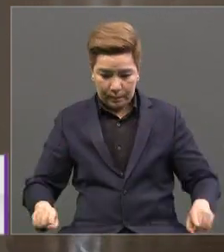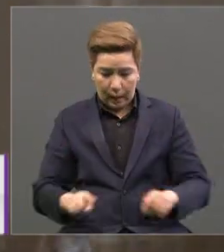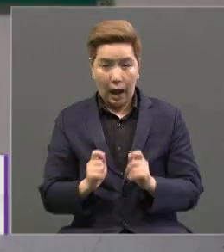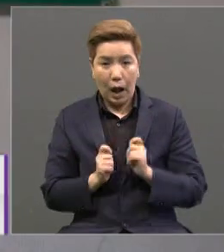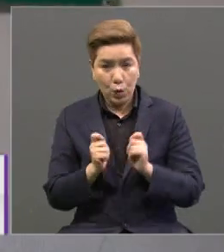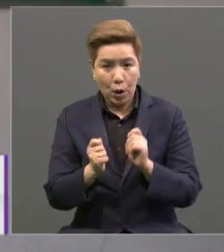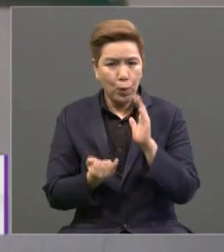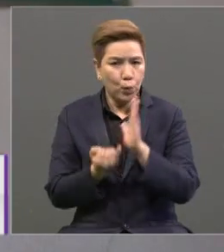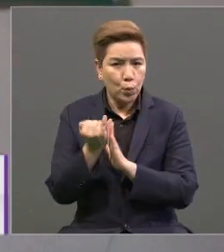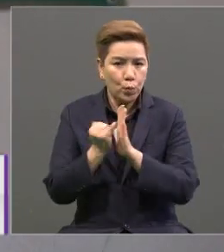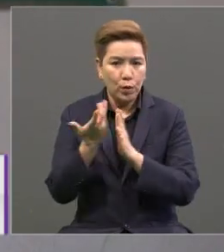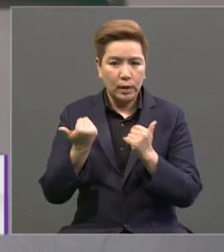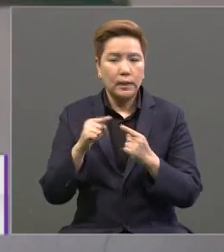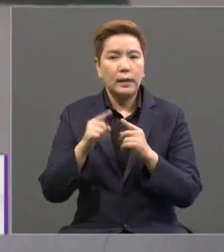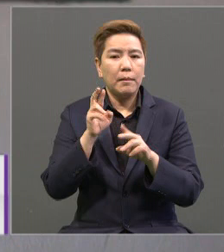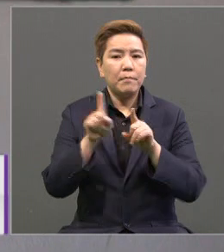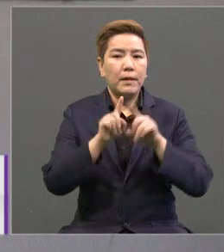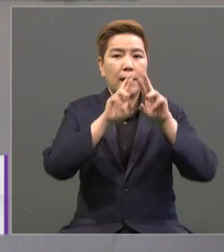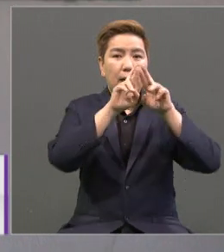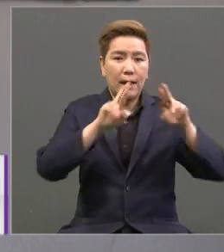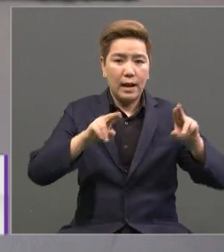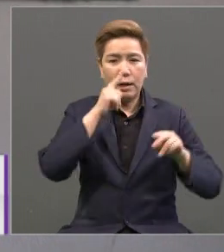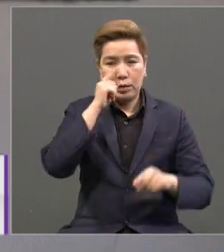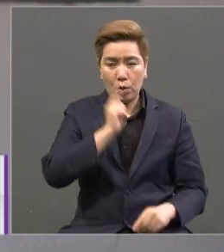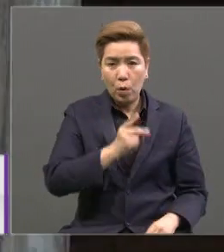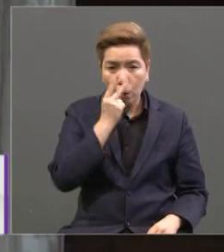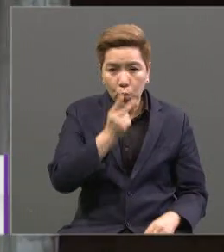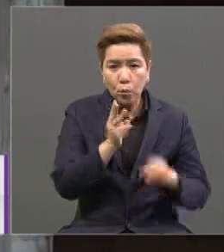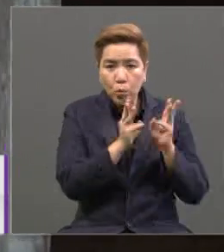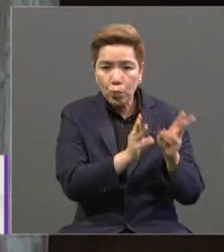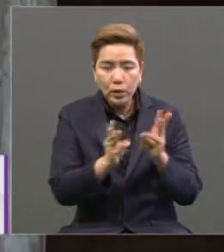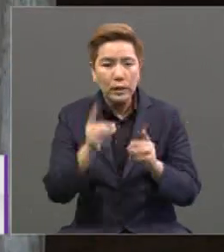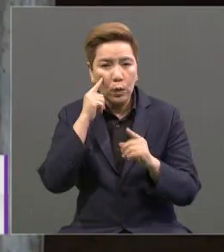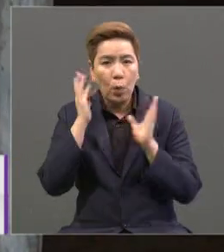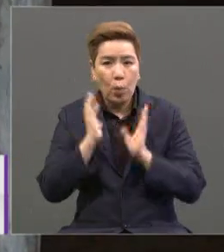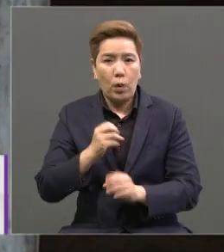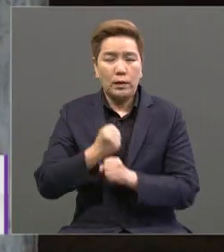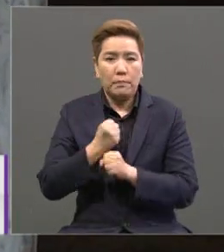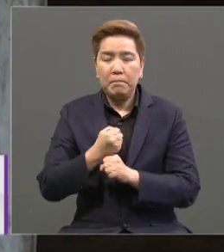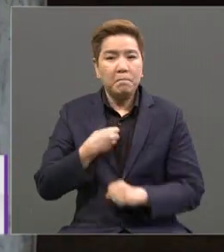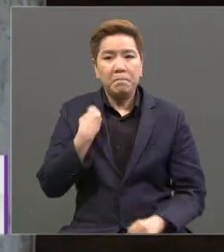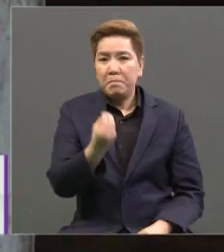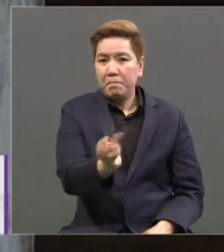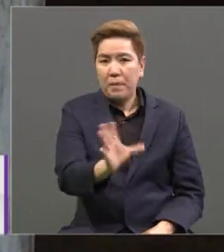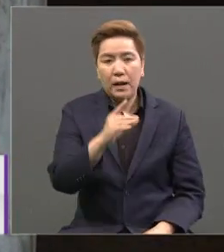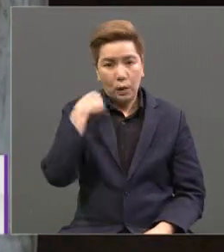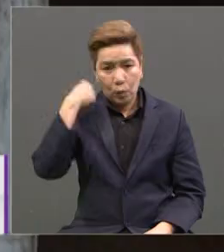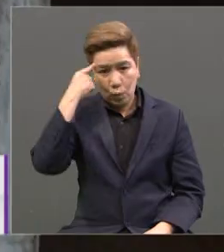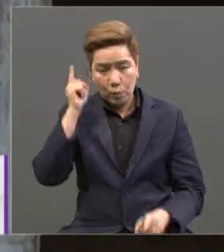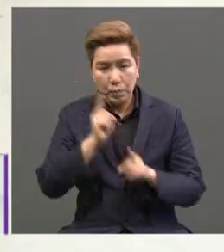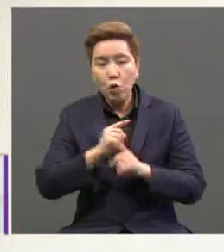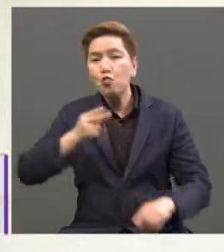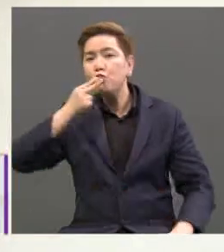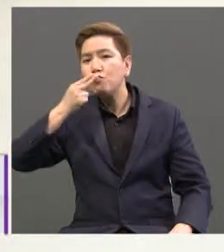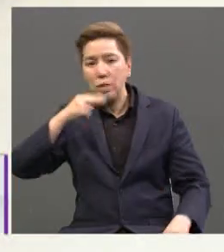เปล่านะครับขณะที่สถานประกอบการเองก็ต้องมีมาตรการที่จะไม่ให้พนักงานนะไม่อนุญาตนะในเรื่องของการ